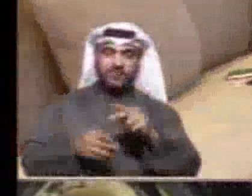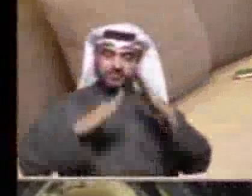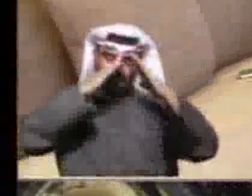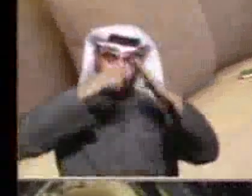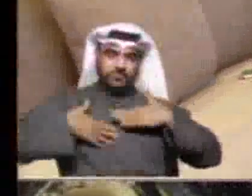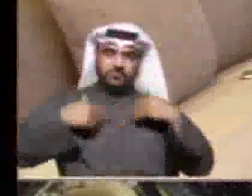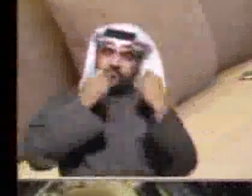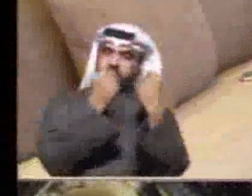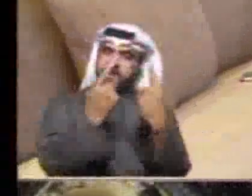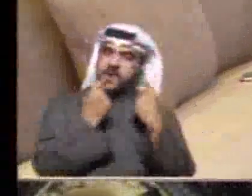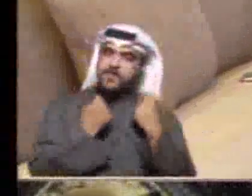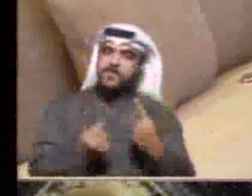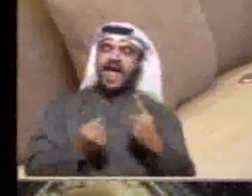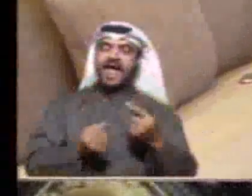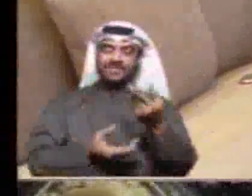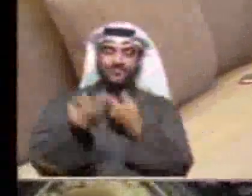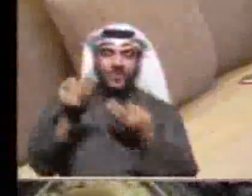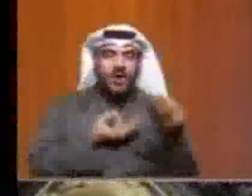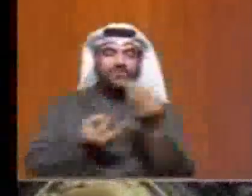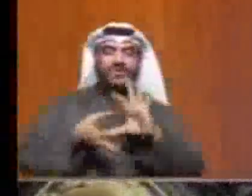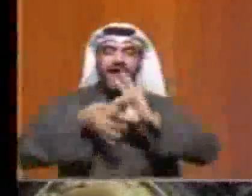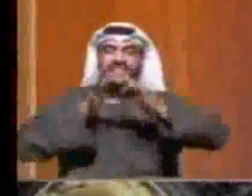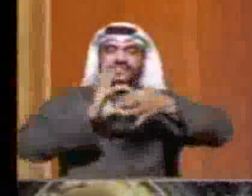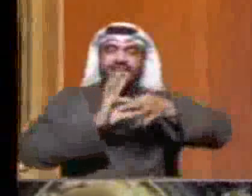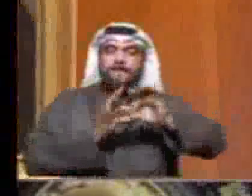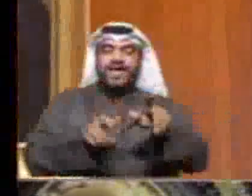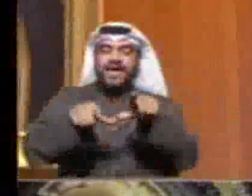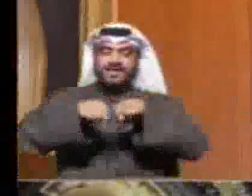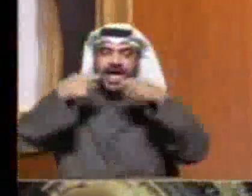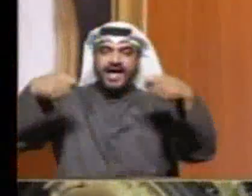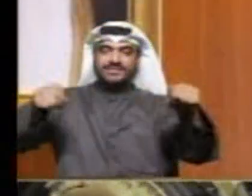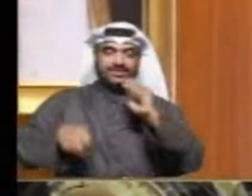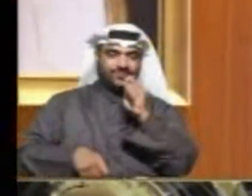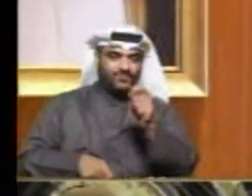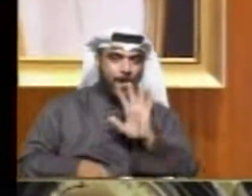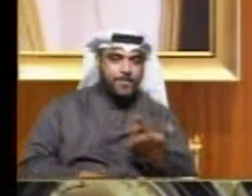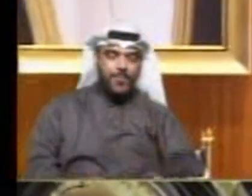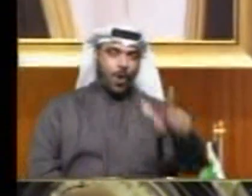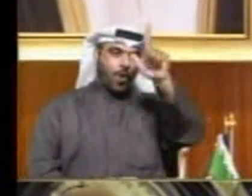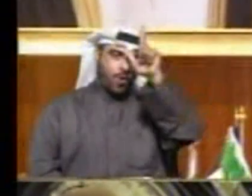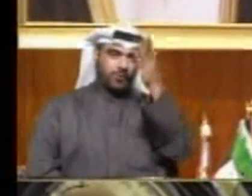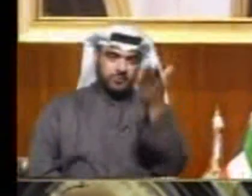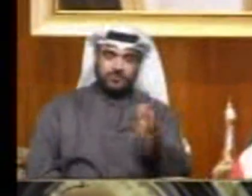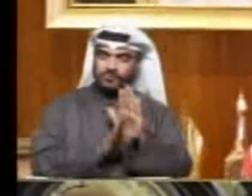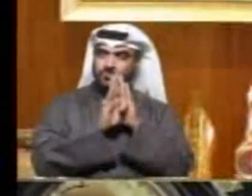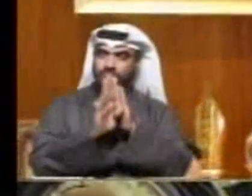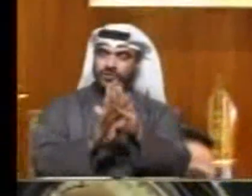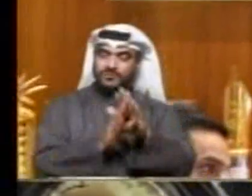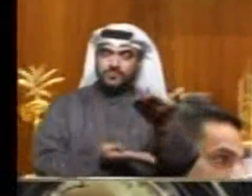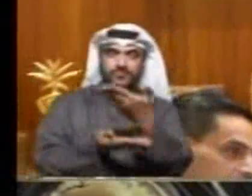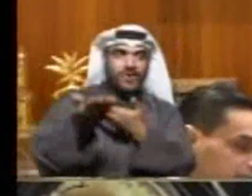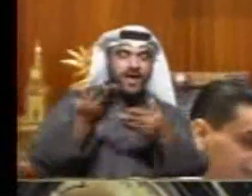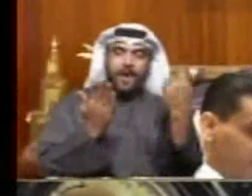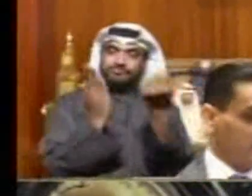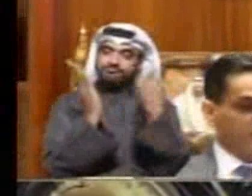تقديره الفاعل للدور الذي تقوم به نقابة الصحافة الأردنية في دعم وتوحيد الصف العربي وتسليط الضوء على قضاياه